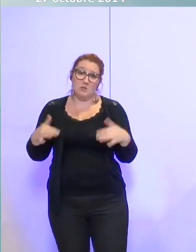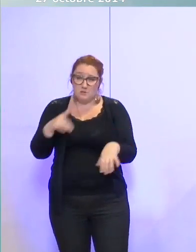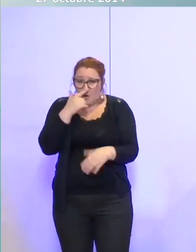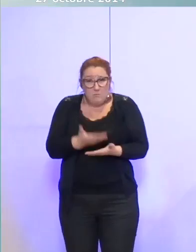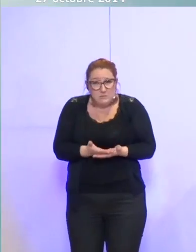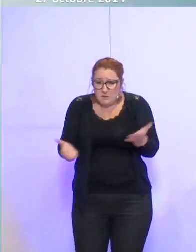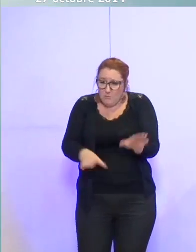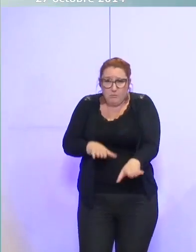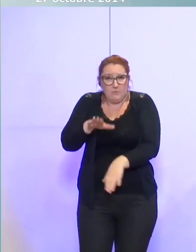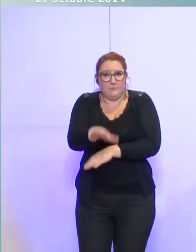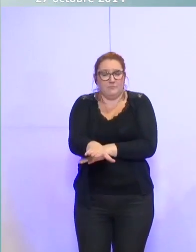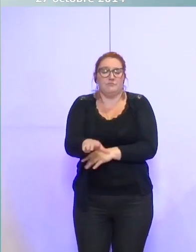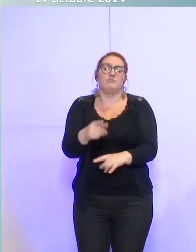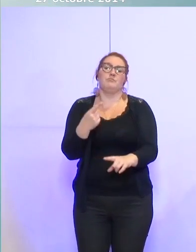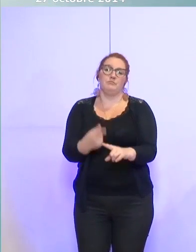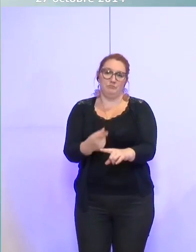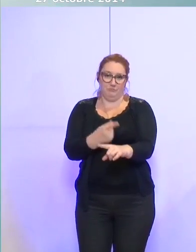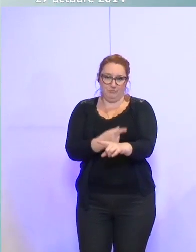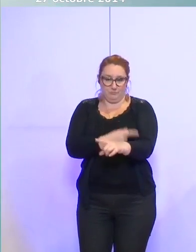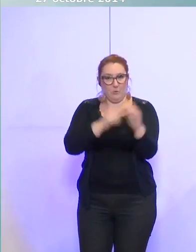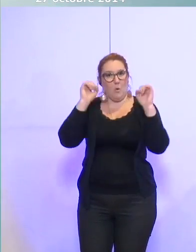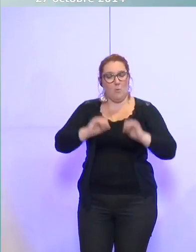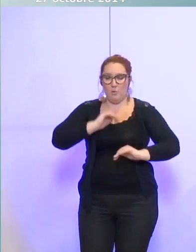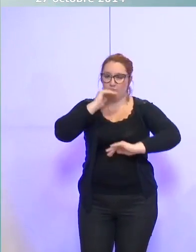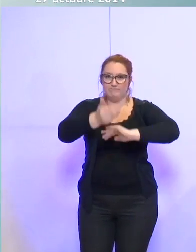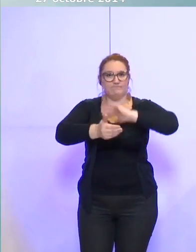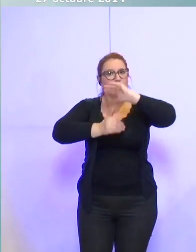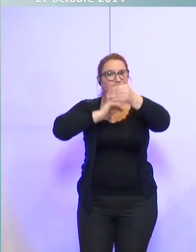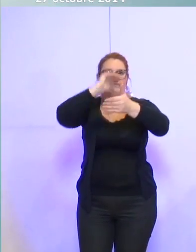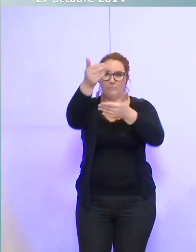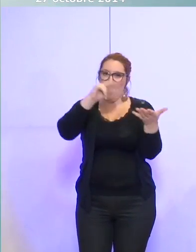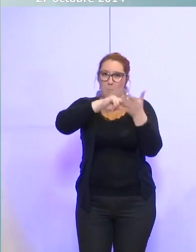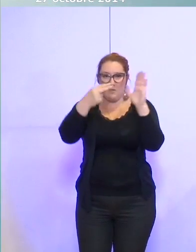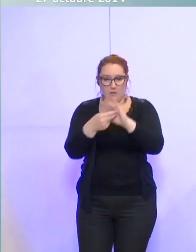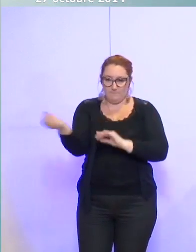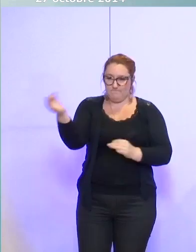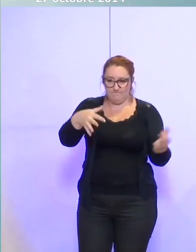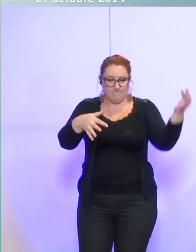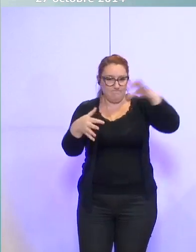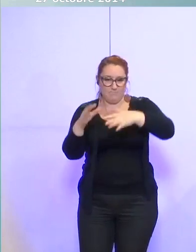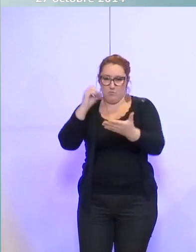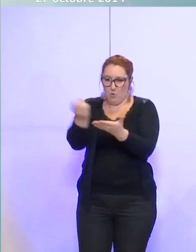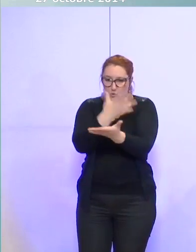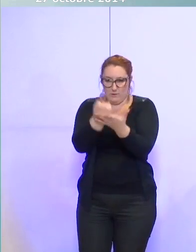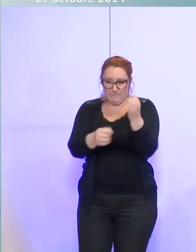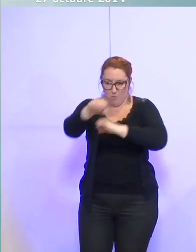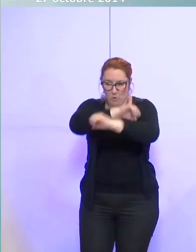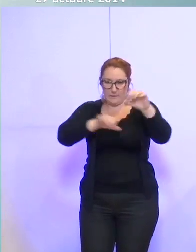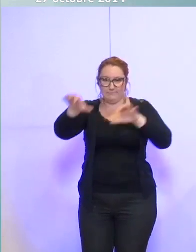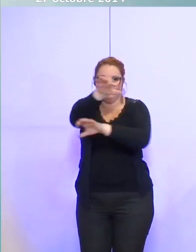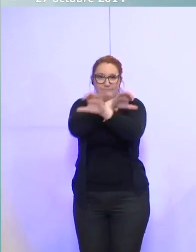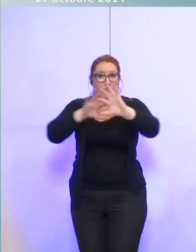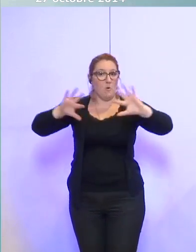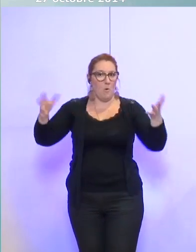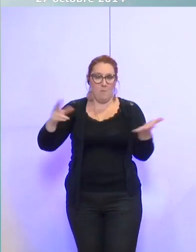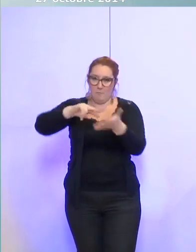simplement. Et puis petit à petit, on peut progresser techniquement dans la mise en place de ces données, notamment avec une dimension